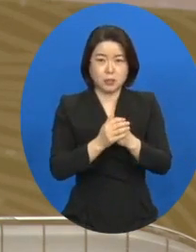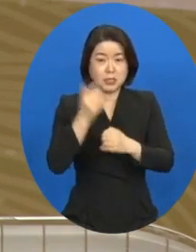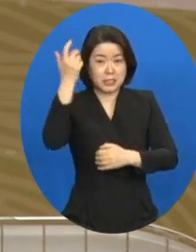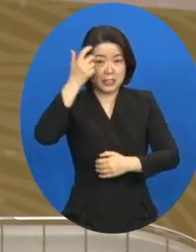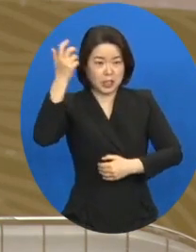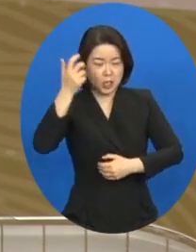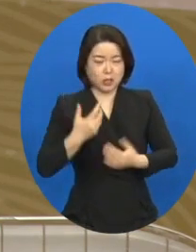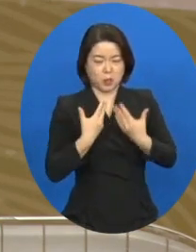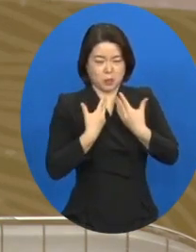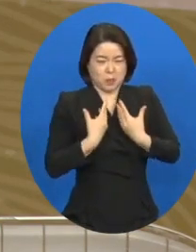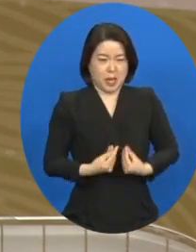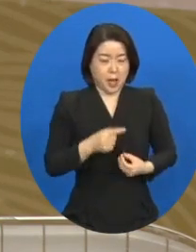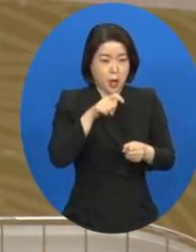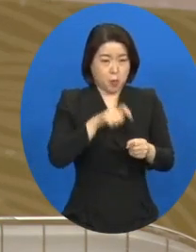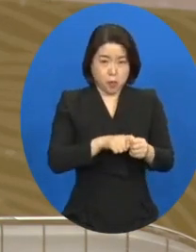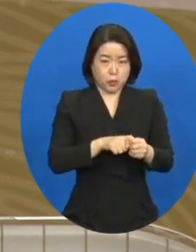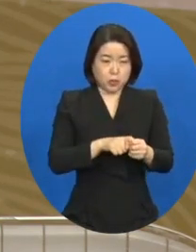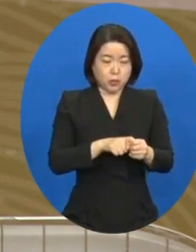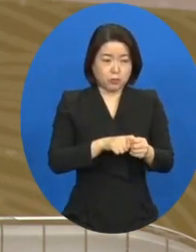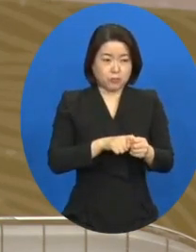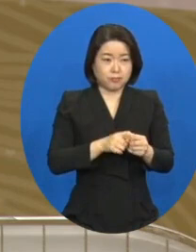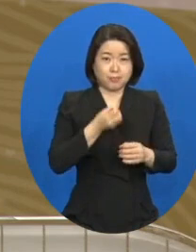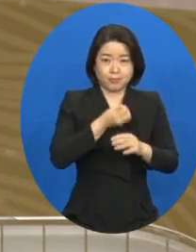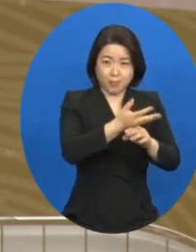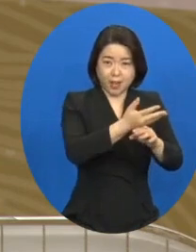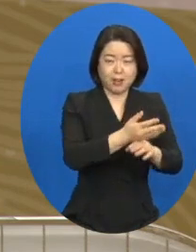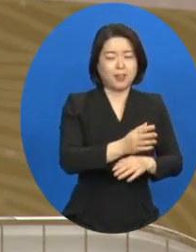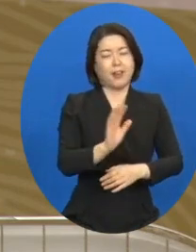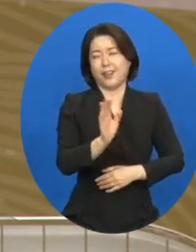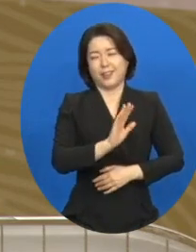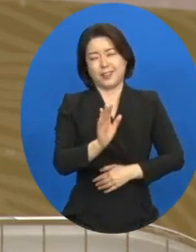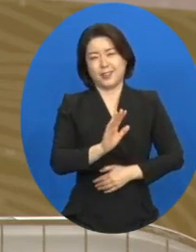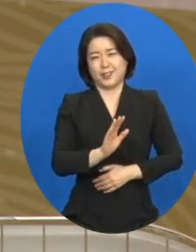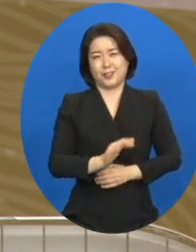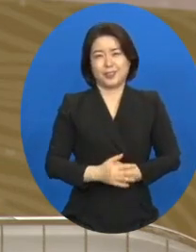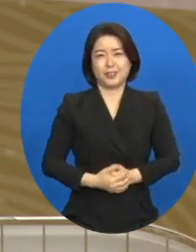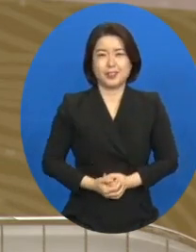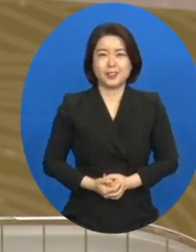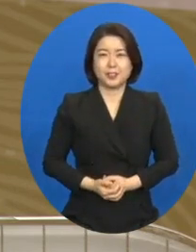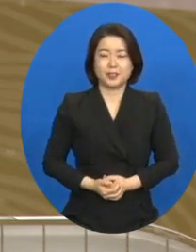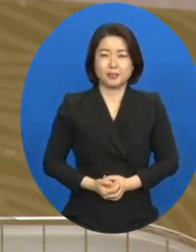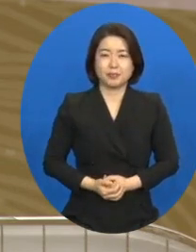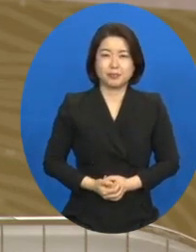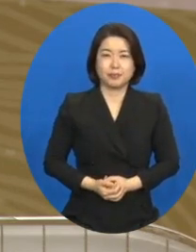영적으로 좌절시키려고 이 말을 한 것은 아니에요.